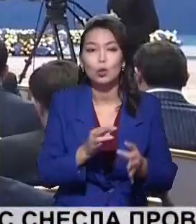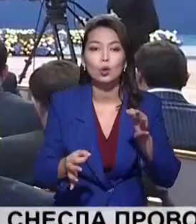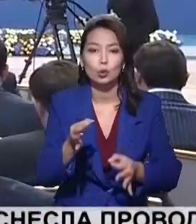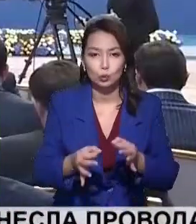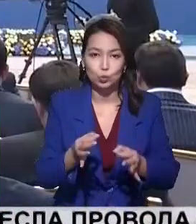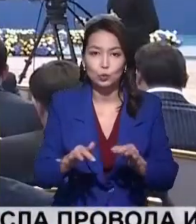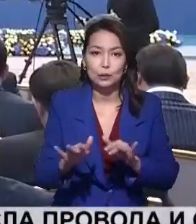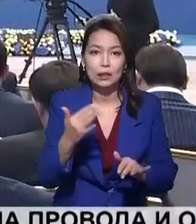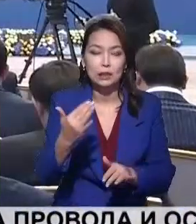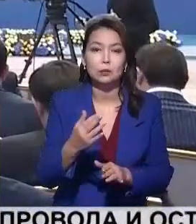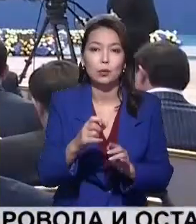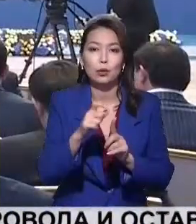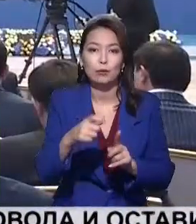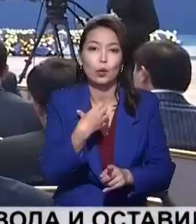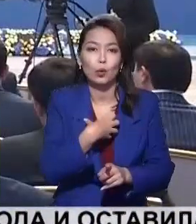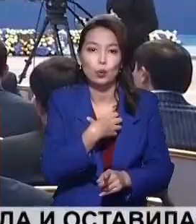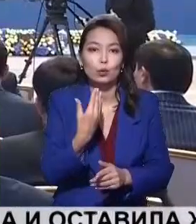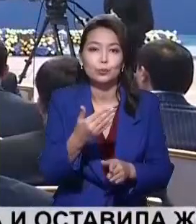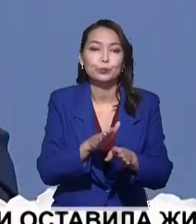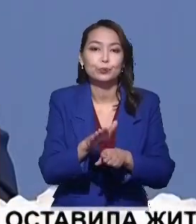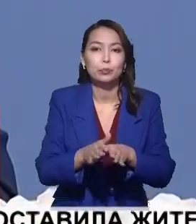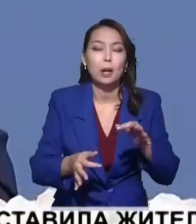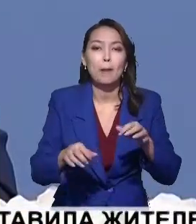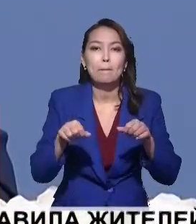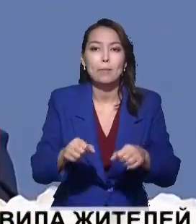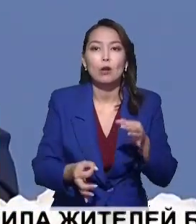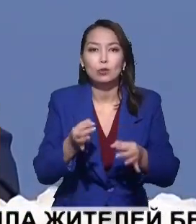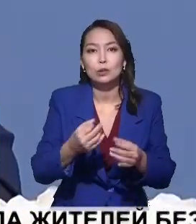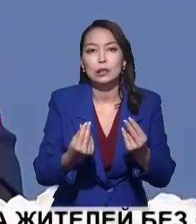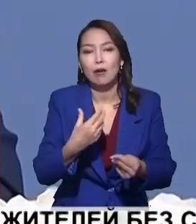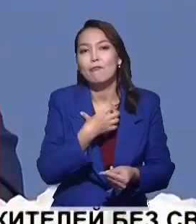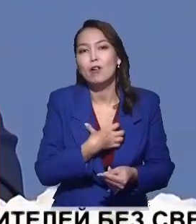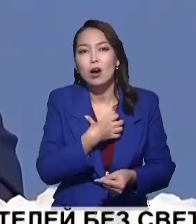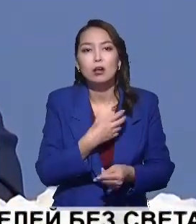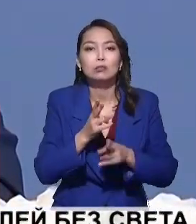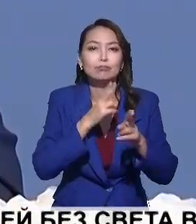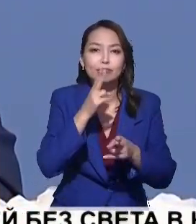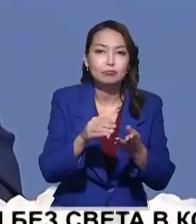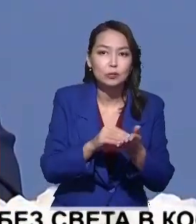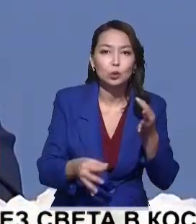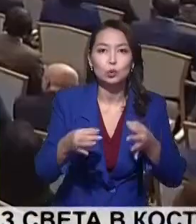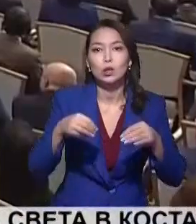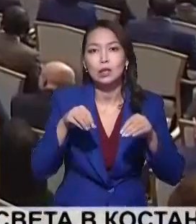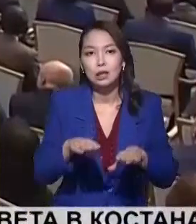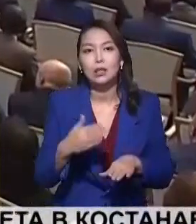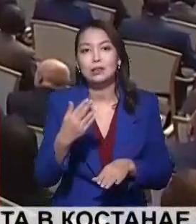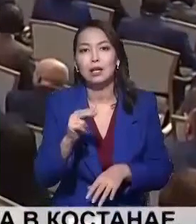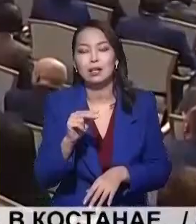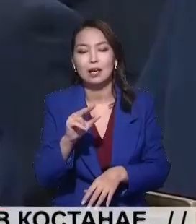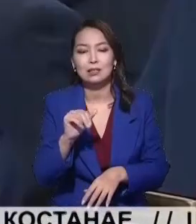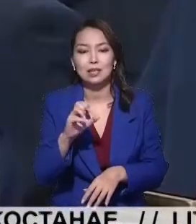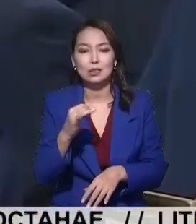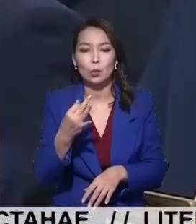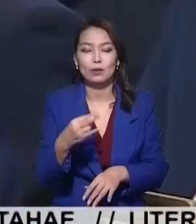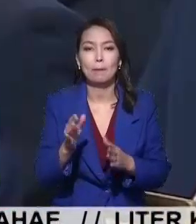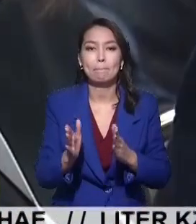судов. По его словам, ключевую роль в осуществлении правосудия играет возможность обжалования судебных решений в кассационном порядке.